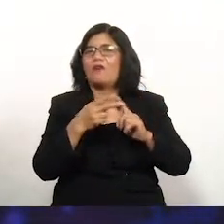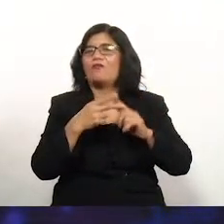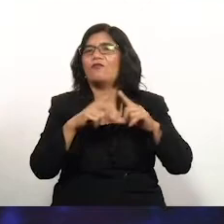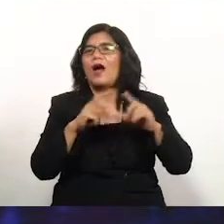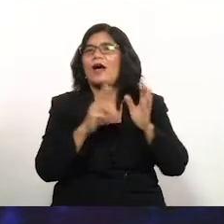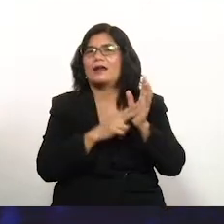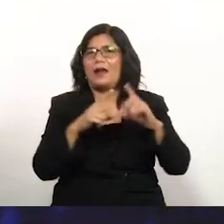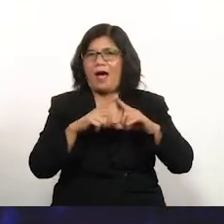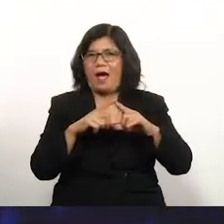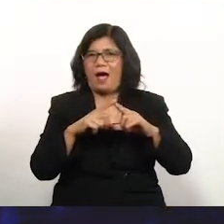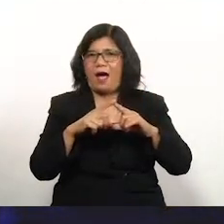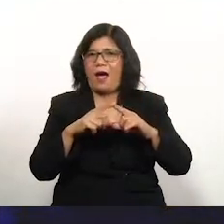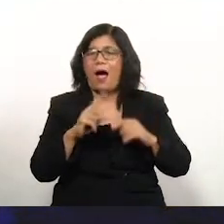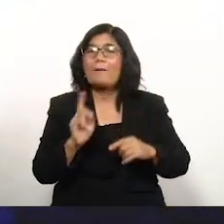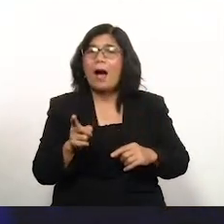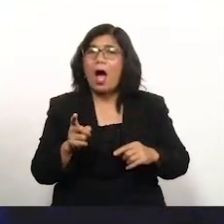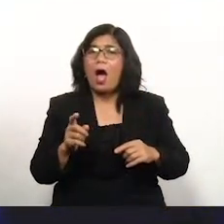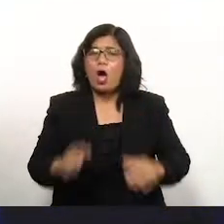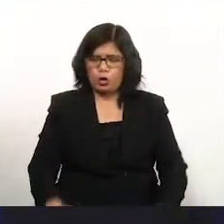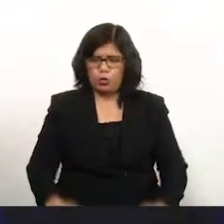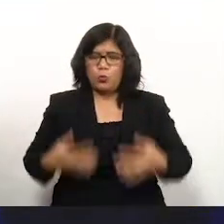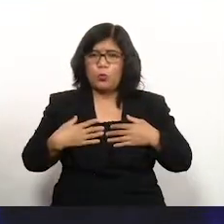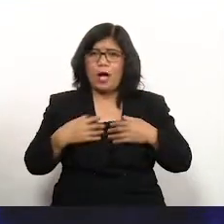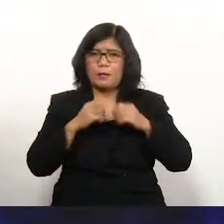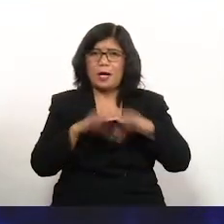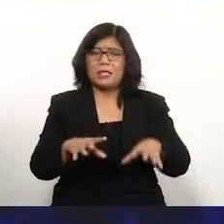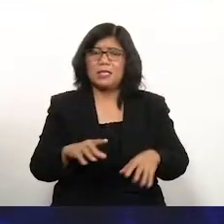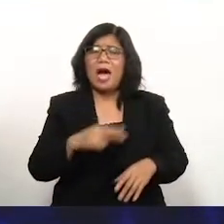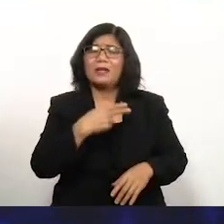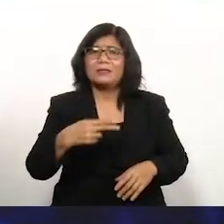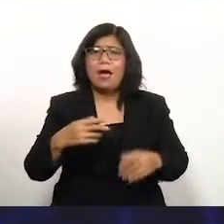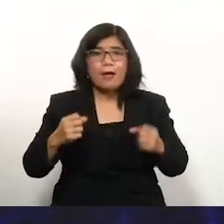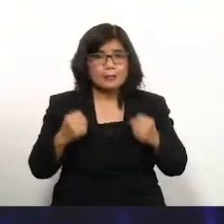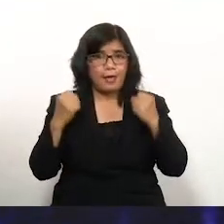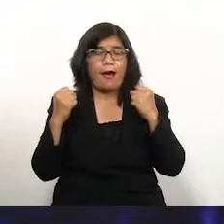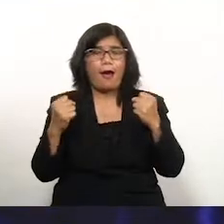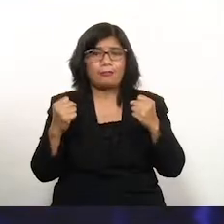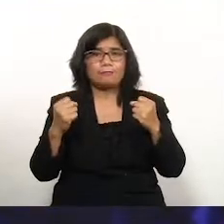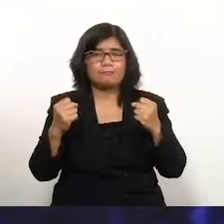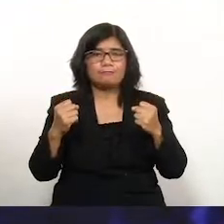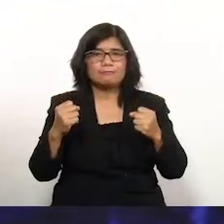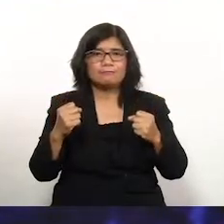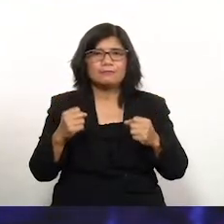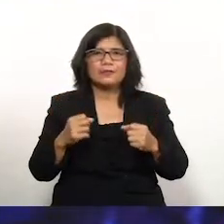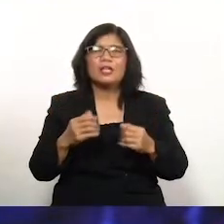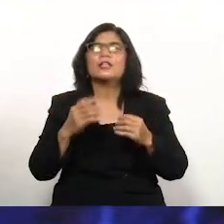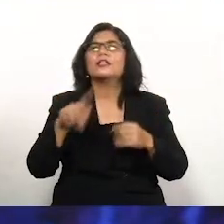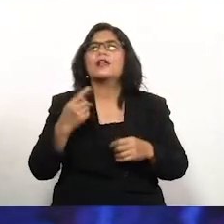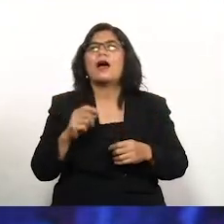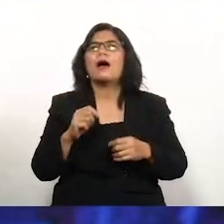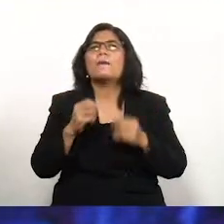di toko diberkati Artinya kita sehat Ayo kita enggak kekurangan hai jiwa kita diberkati aja kita bisa